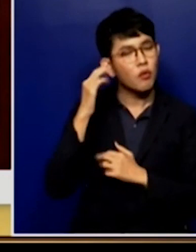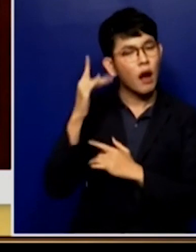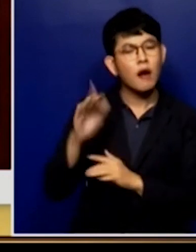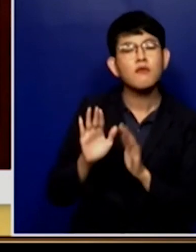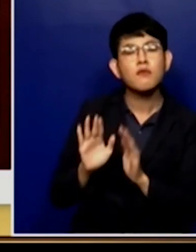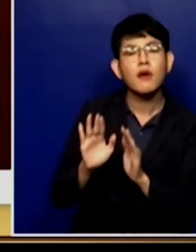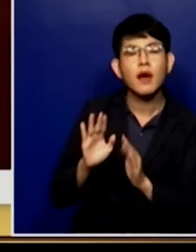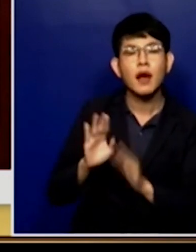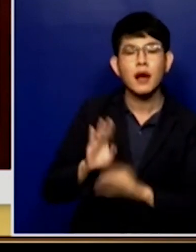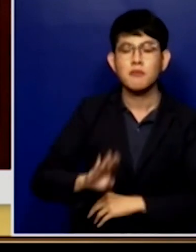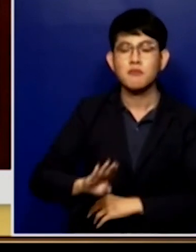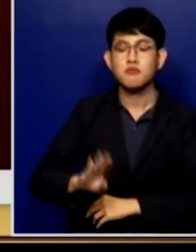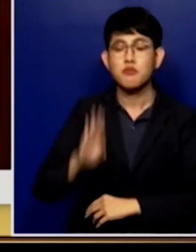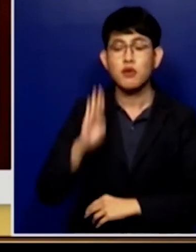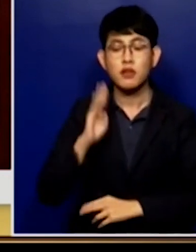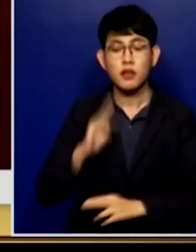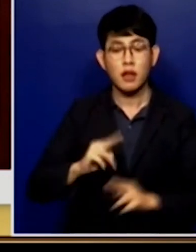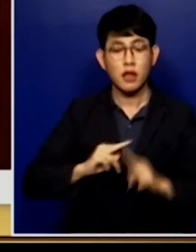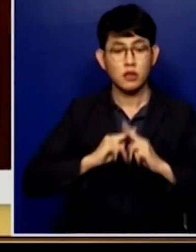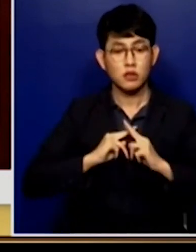ไว้กับโปิศัทเอกชนรายนี้